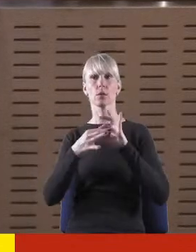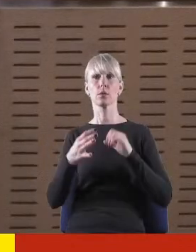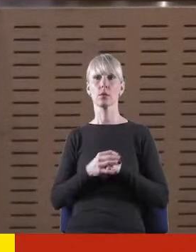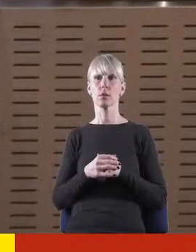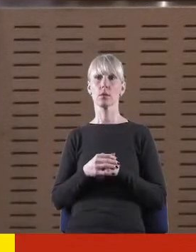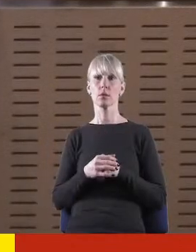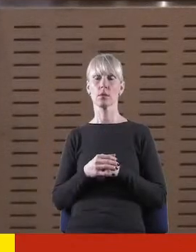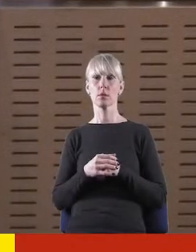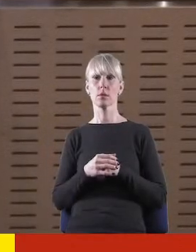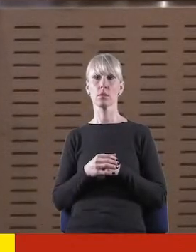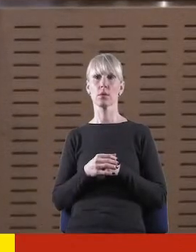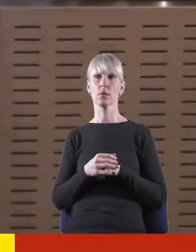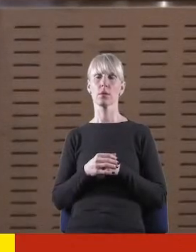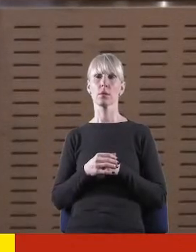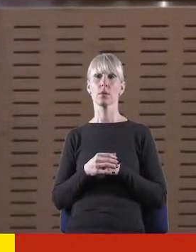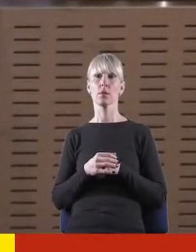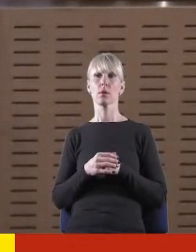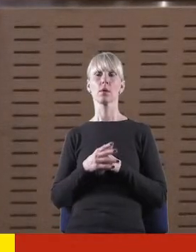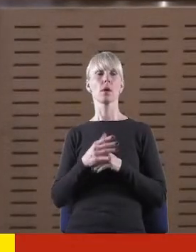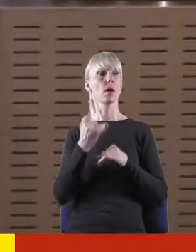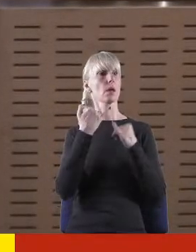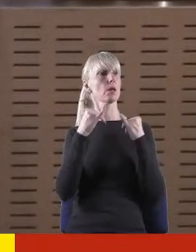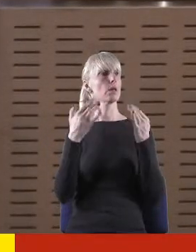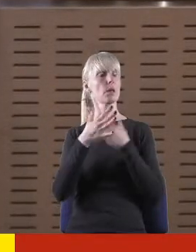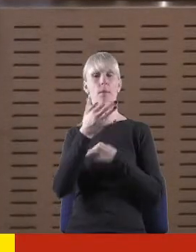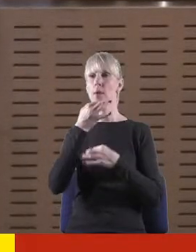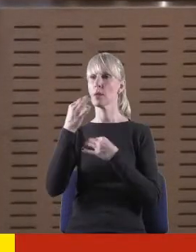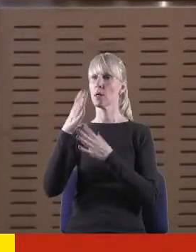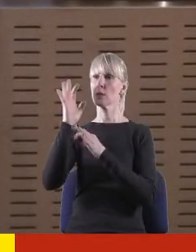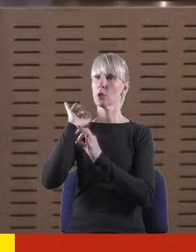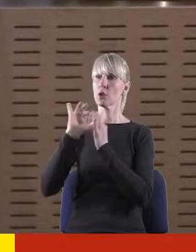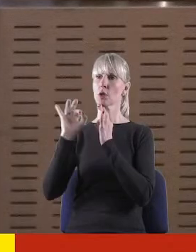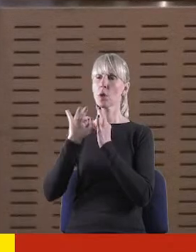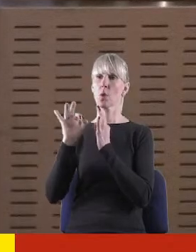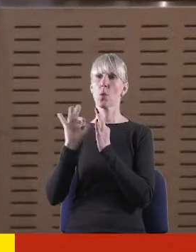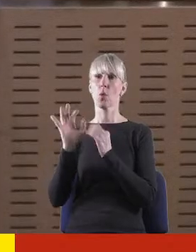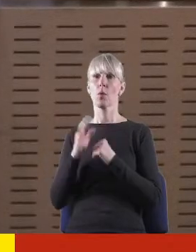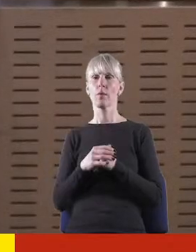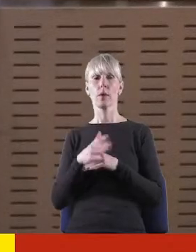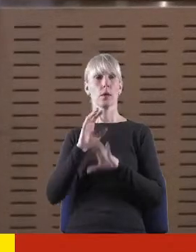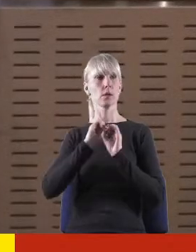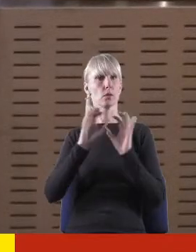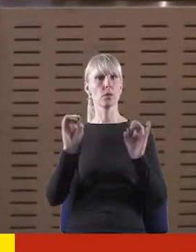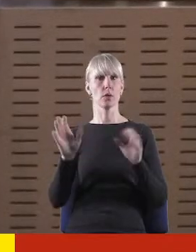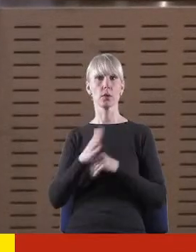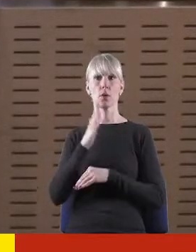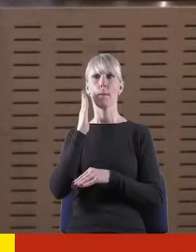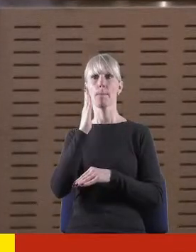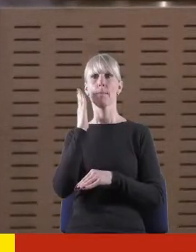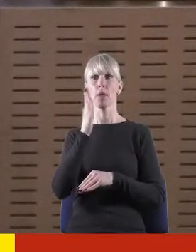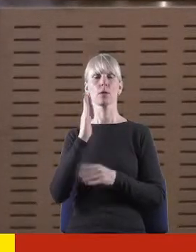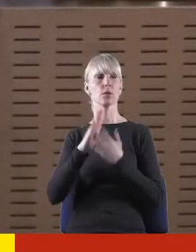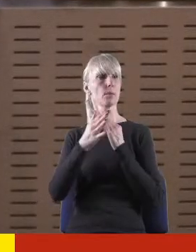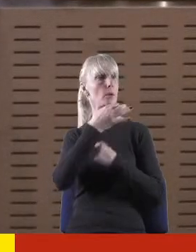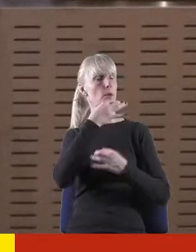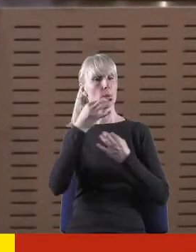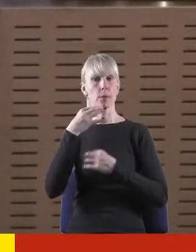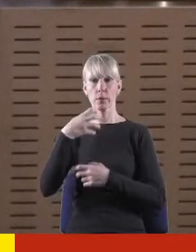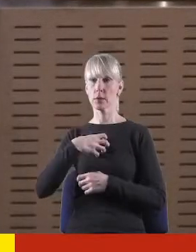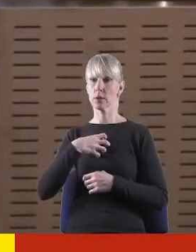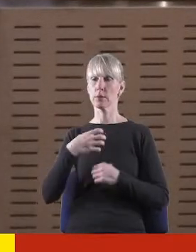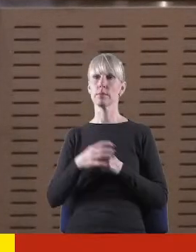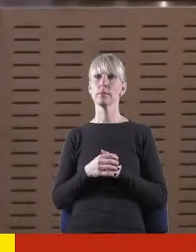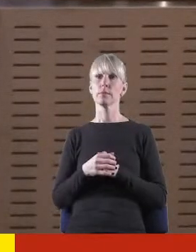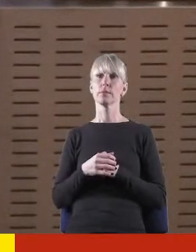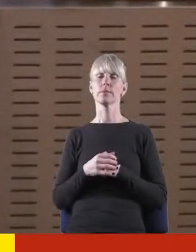udzielenie odpowiedzi na pytania, gdyby jeszcze były jakieś potrzebne szczegółowe informacje będziemy dopytywać poszczególnych Państwa dyrektorów. Proszę